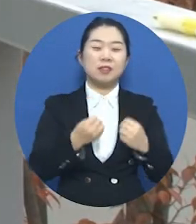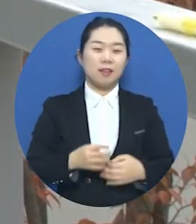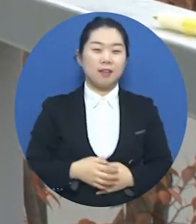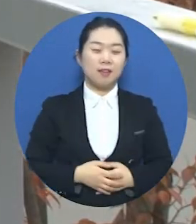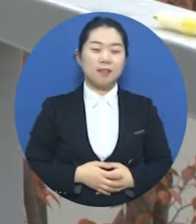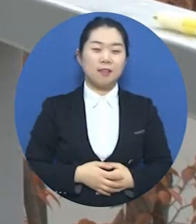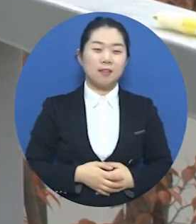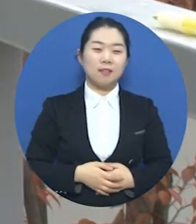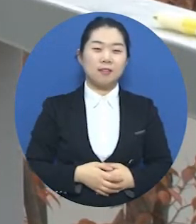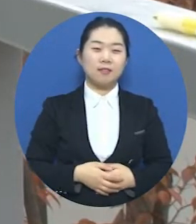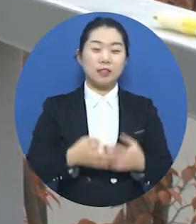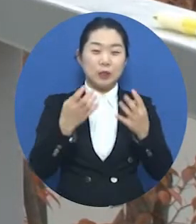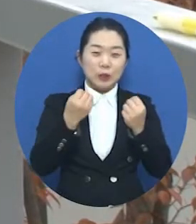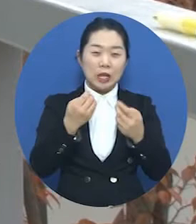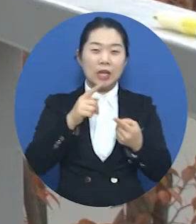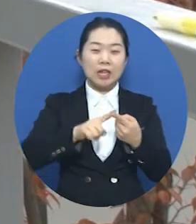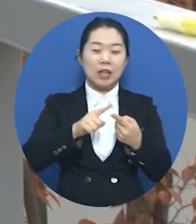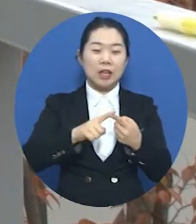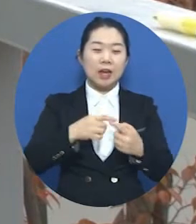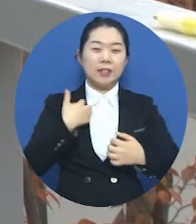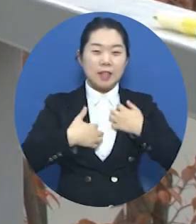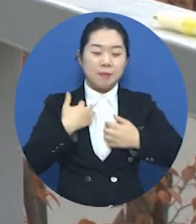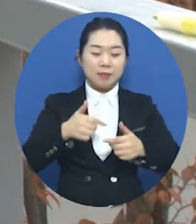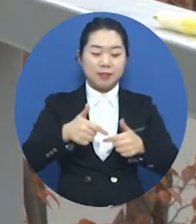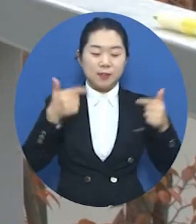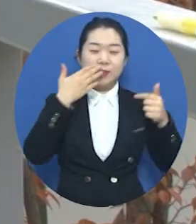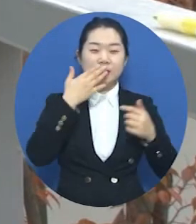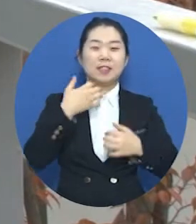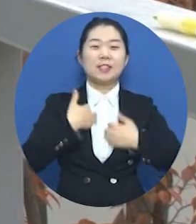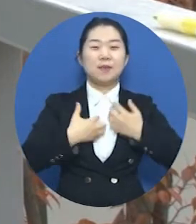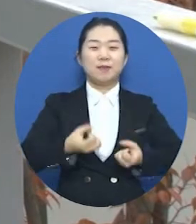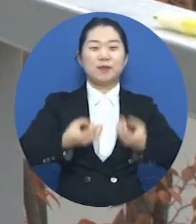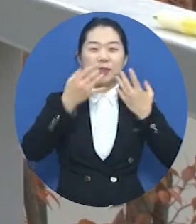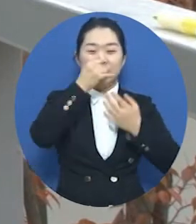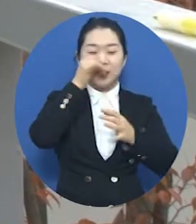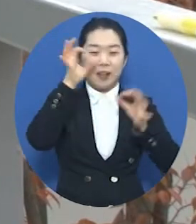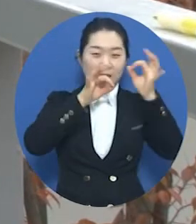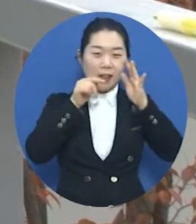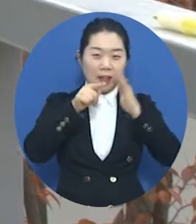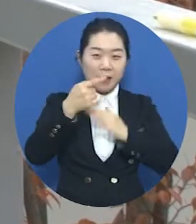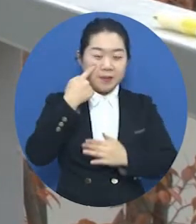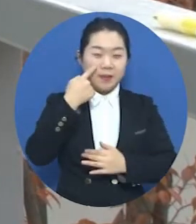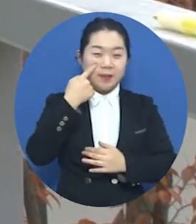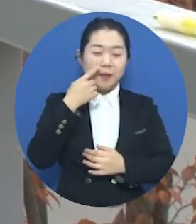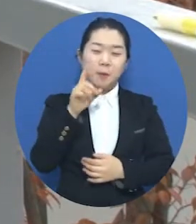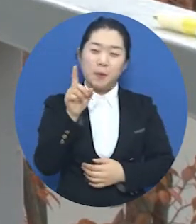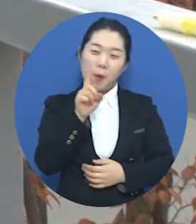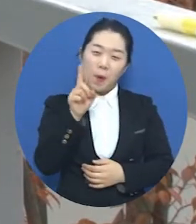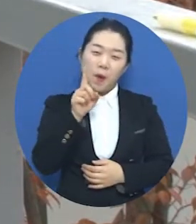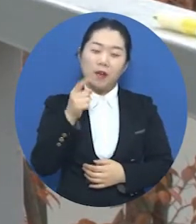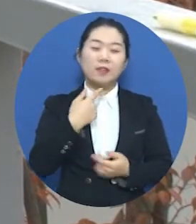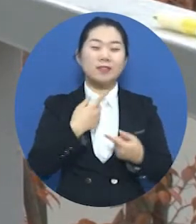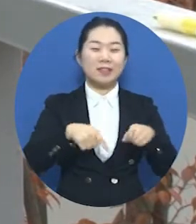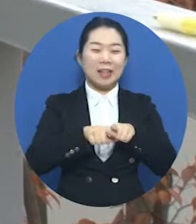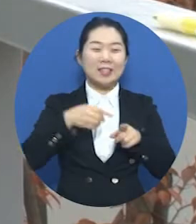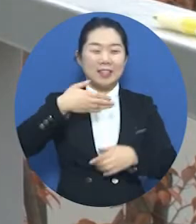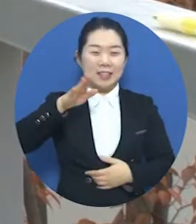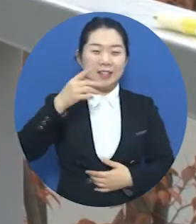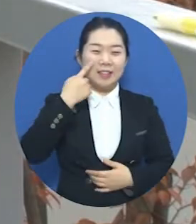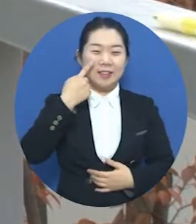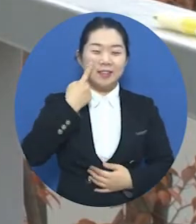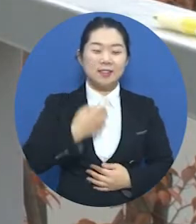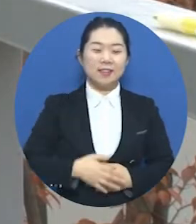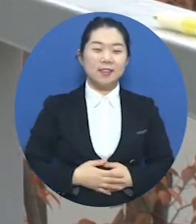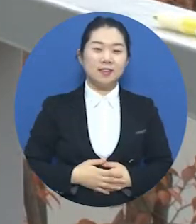떠올리지 않을까 싶은데요. 수학에 대한 흥미를 높이는 즐거운 축제가 있다고 해서 찾아왔습니다. 과연 어떤 축제인지 저와